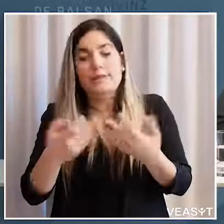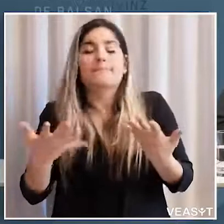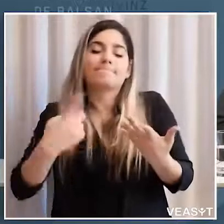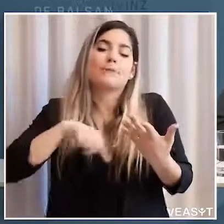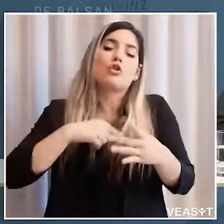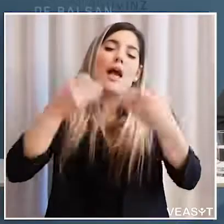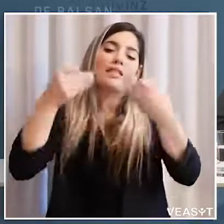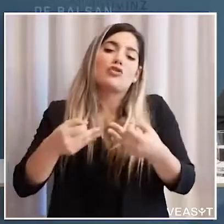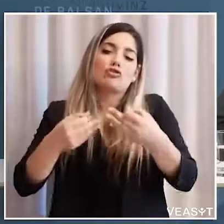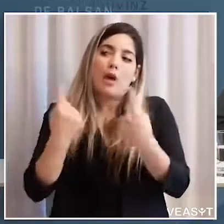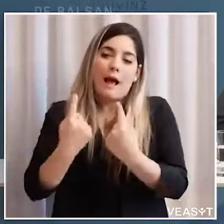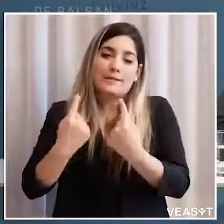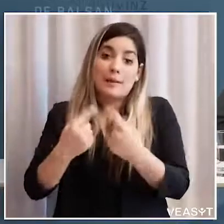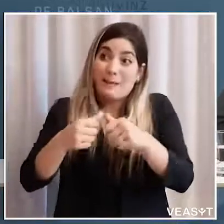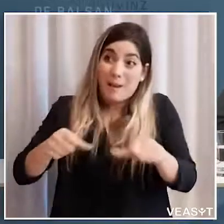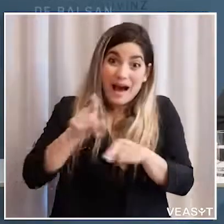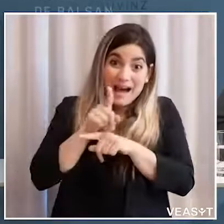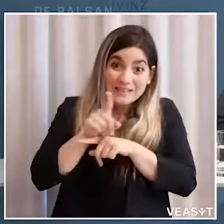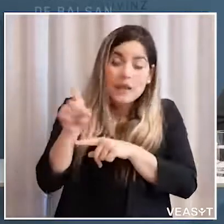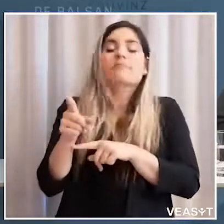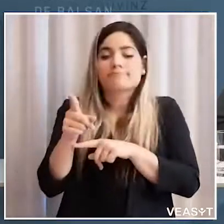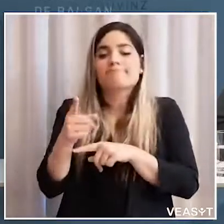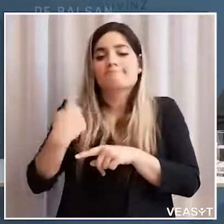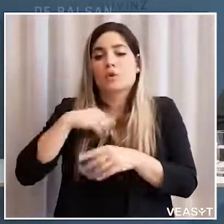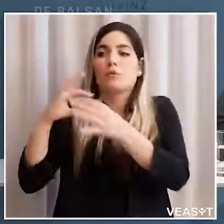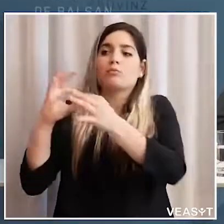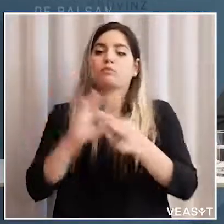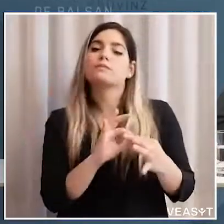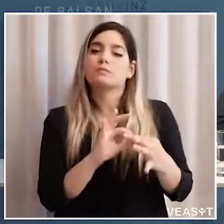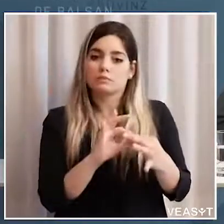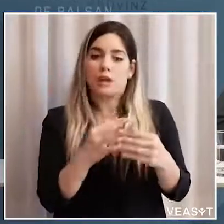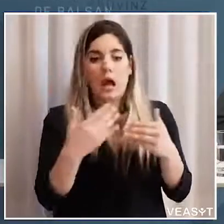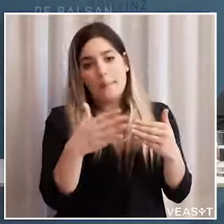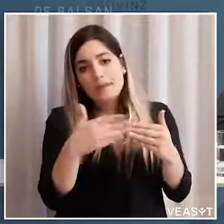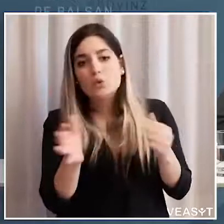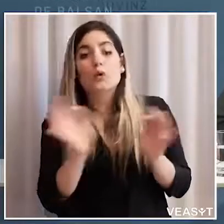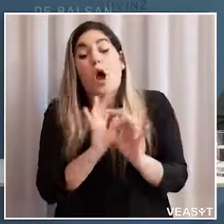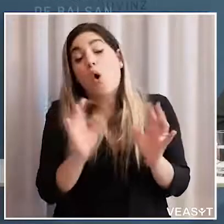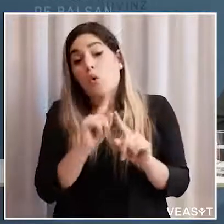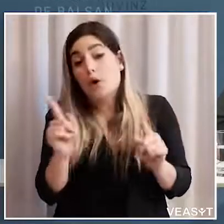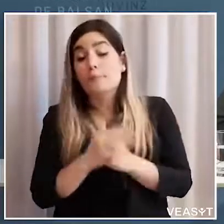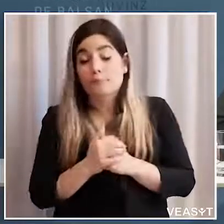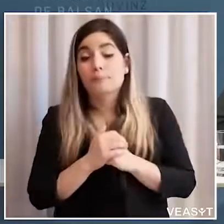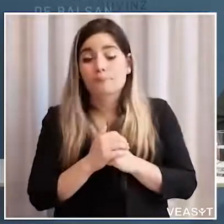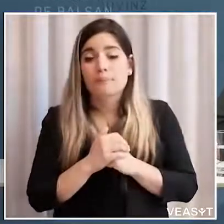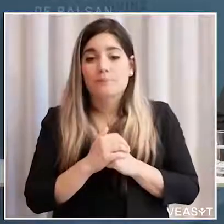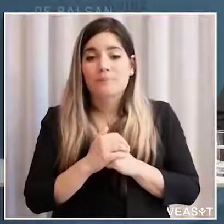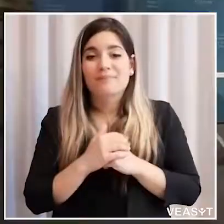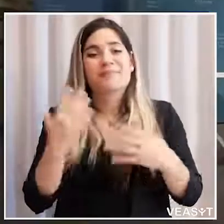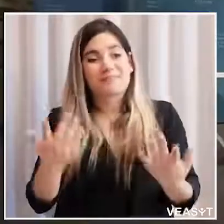decisione ecco attendiamo questa decisione e in base a questa decisione la situazione sarà quella e ci sarà l'apertura o non si